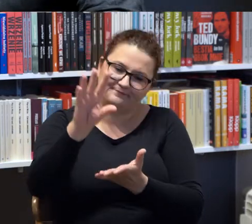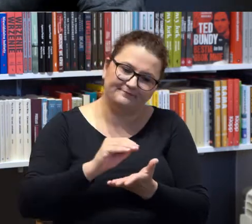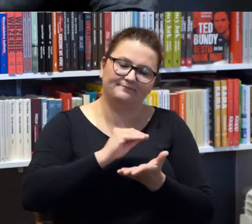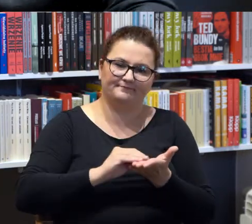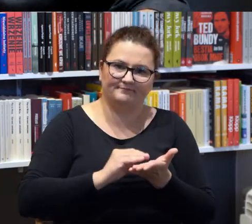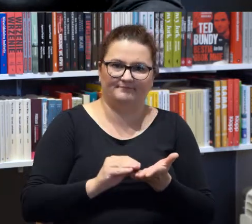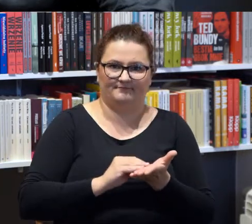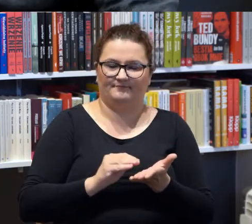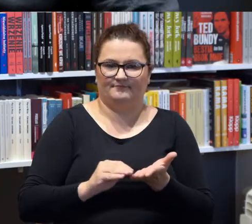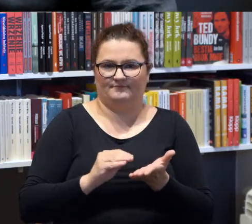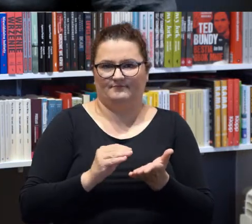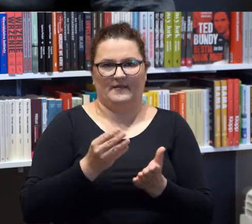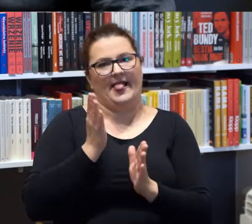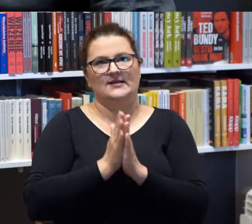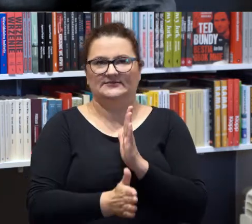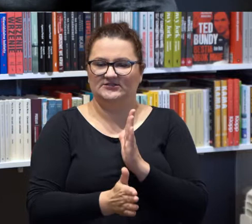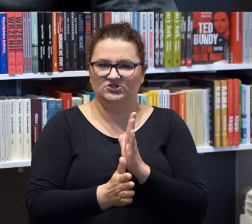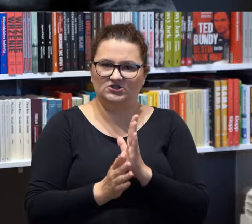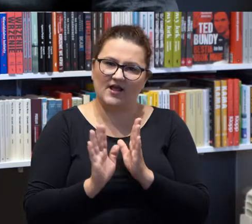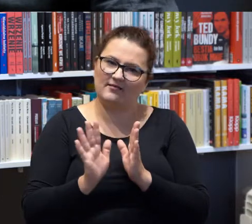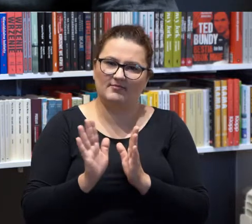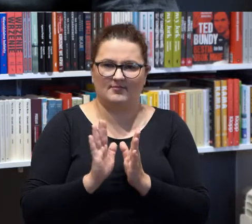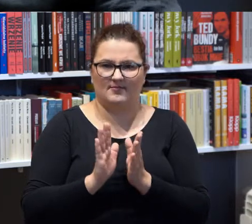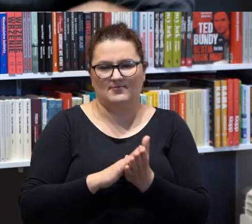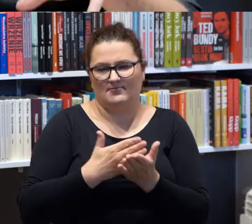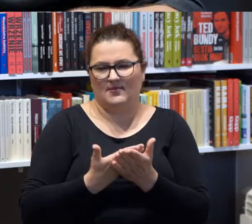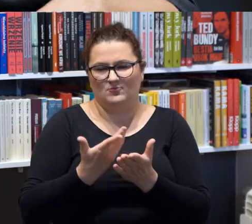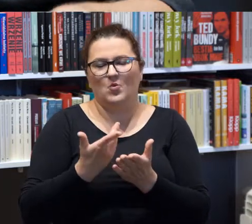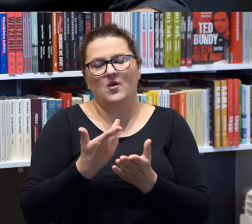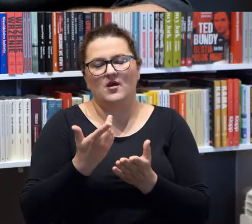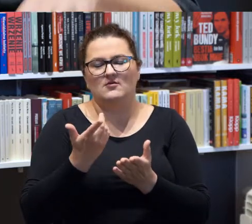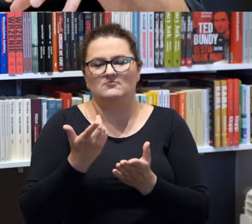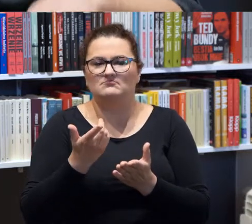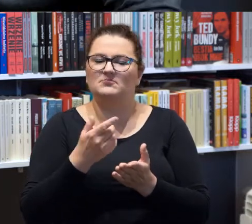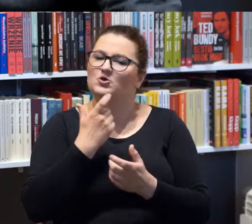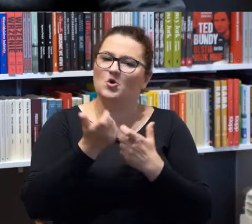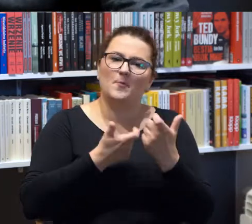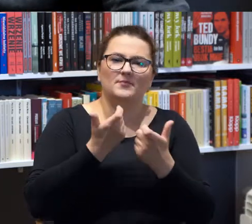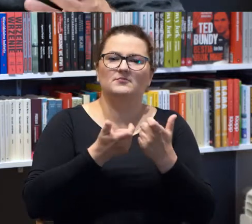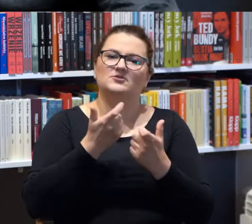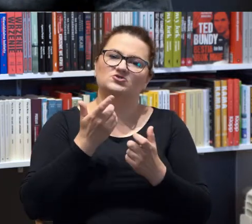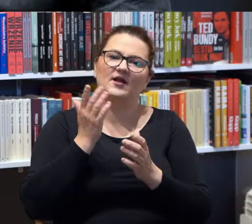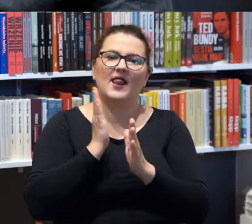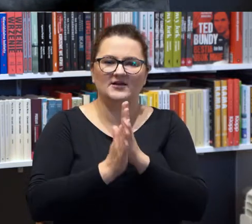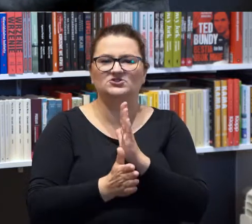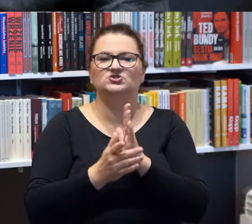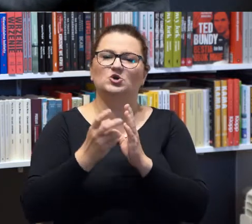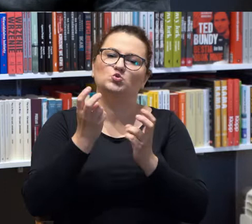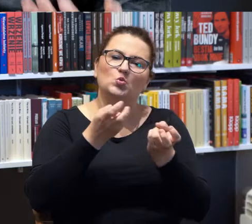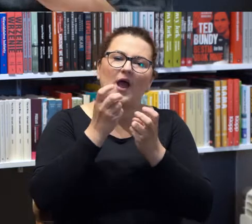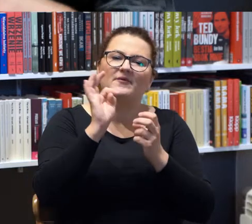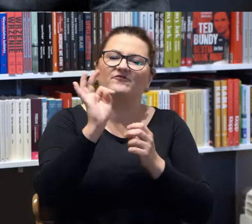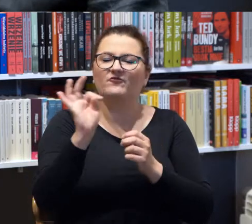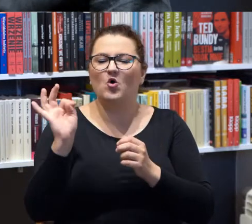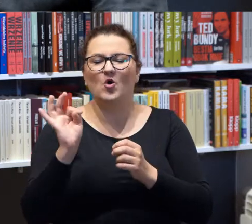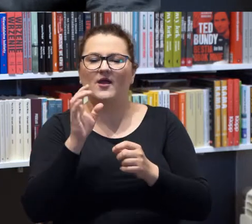nawet jeżeli to jest życie kogoś, kto nie byłby bohaterem klasycznej biografii, ale nie robimy takiego klasycznego gestu, że jakby szukamy tego, co indywidualne,